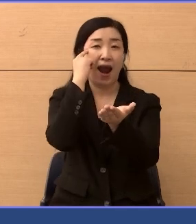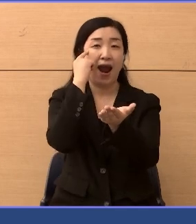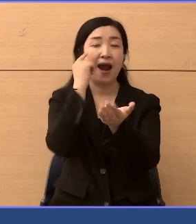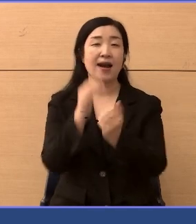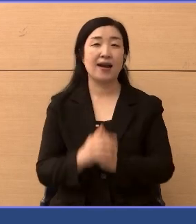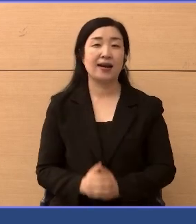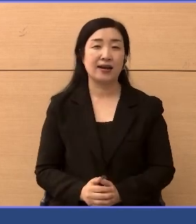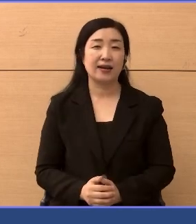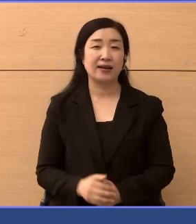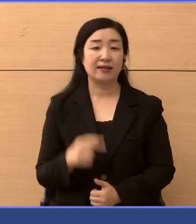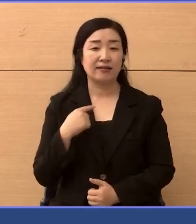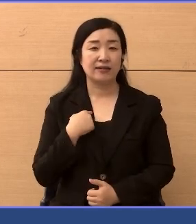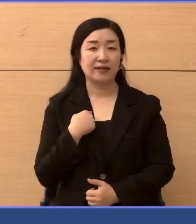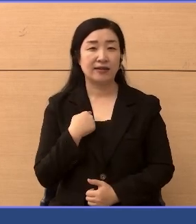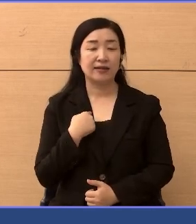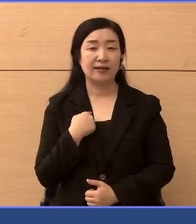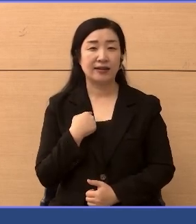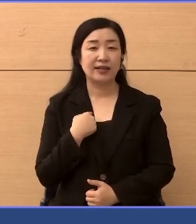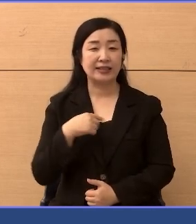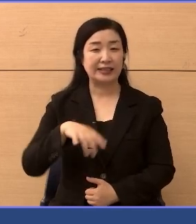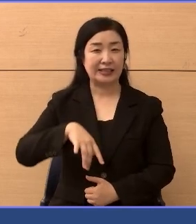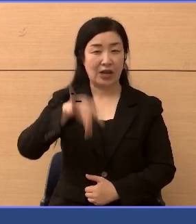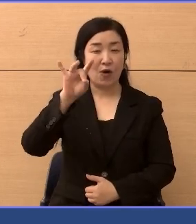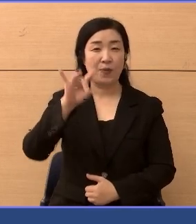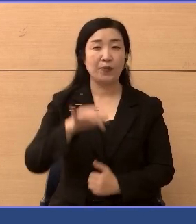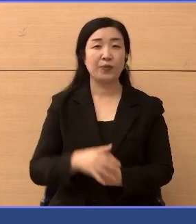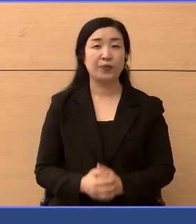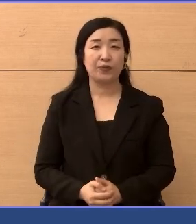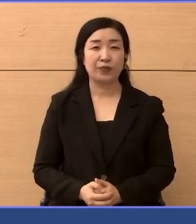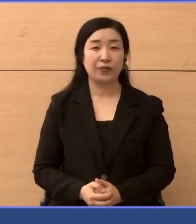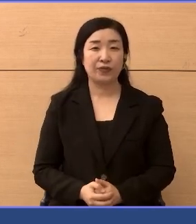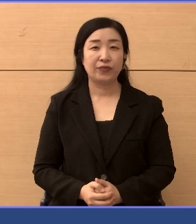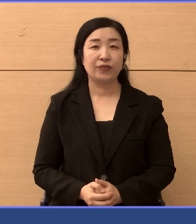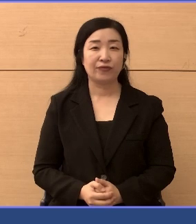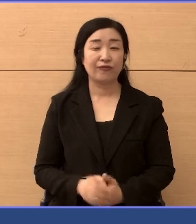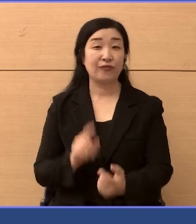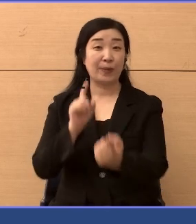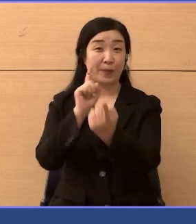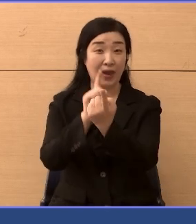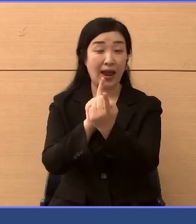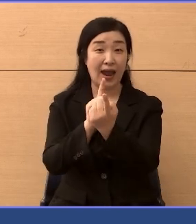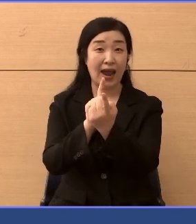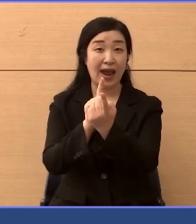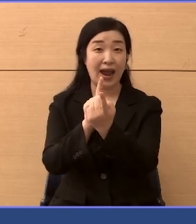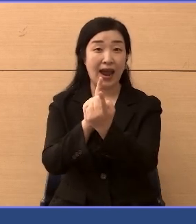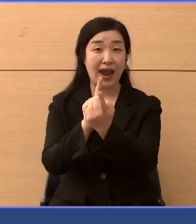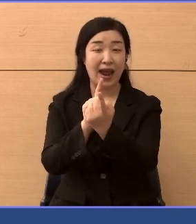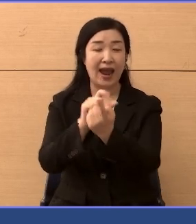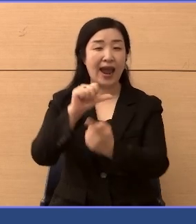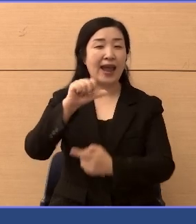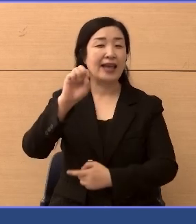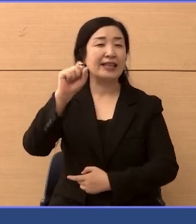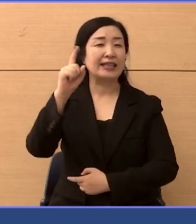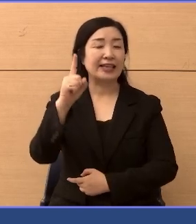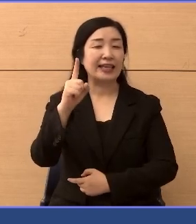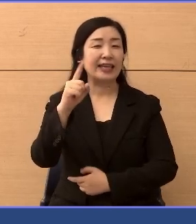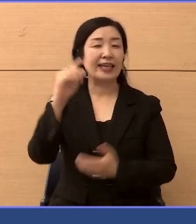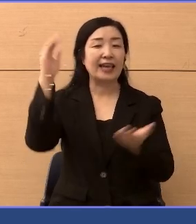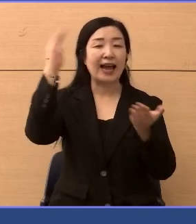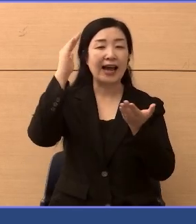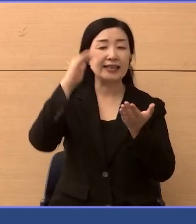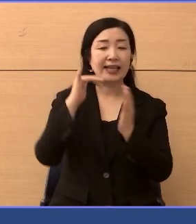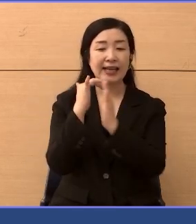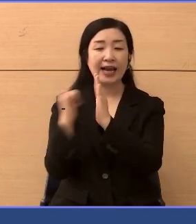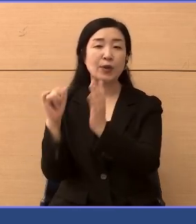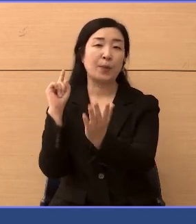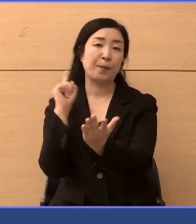그래서 exclusively 제가 ASD에 families 대해서 with young 처음으로 children 학교에서 who had come 뵙게 되면서 for a 제가 diagnosis. ASD를 앓고 있는 When I 학생들, moved 그리고 가족들을